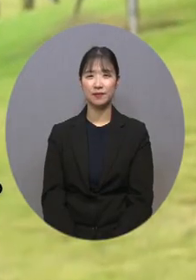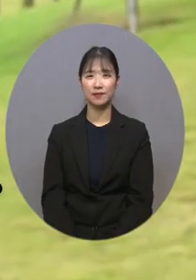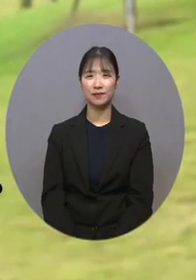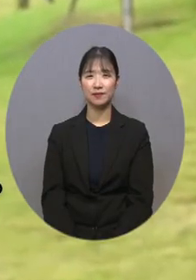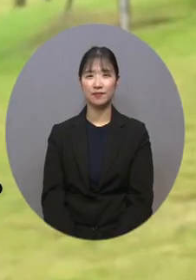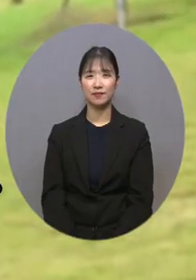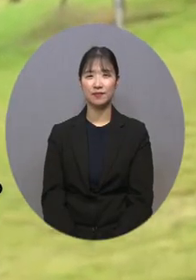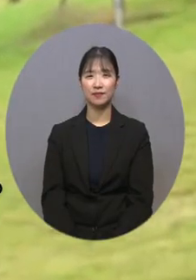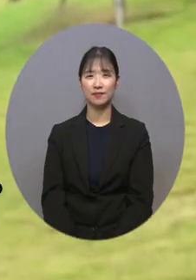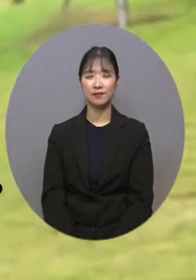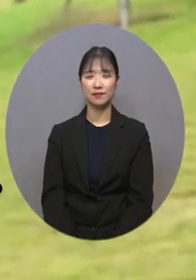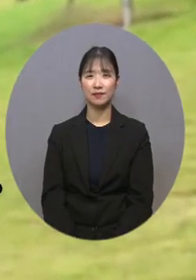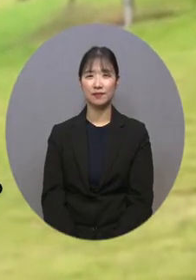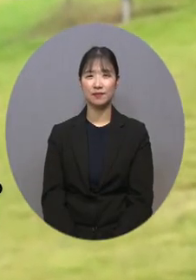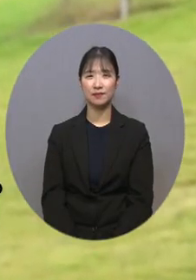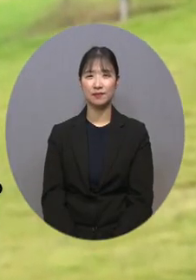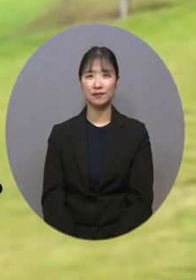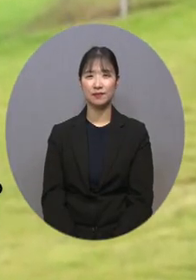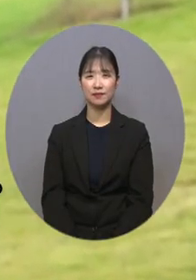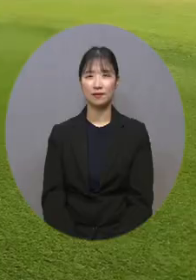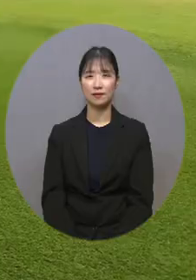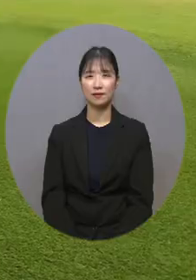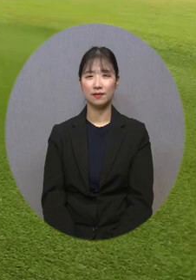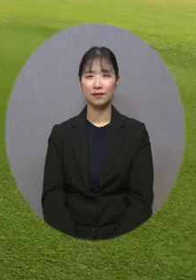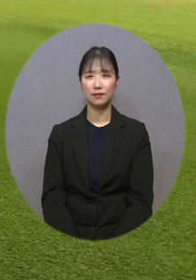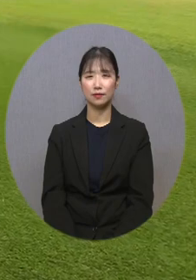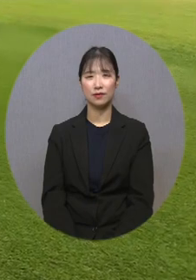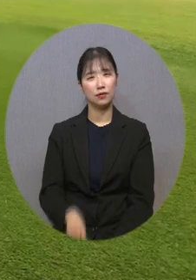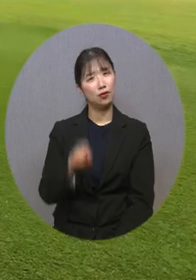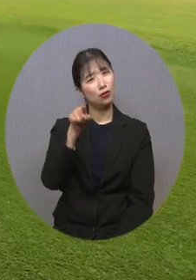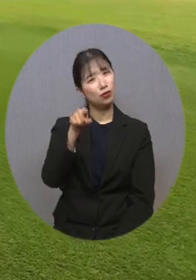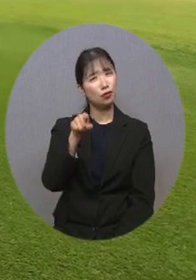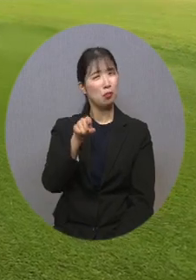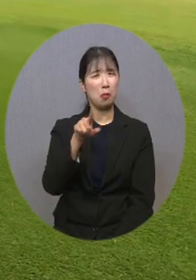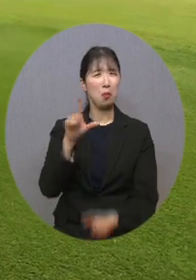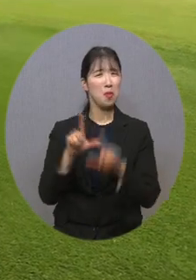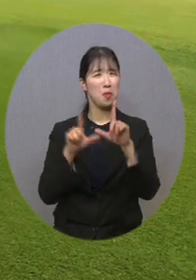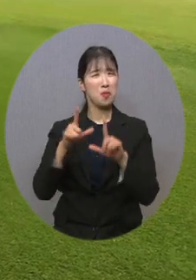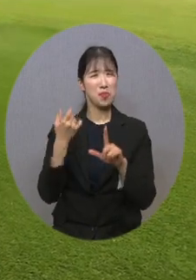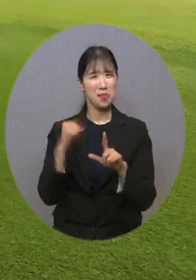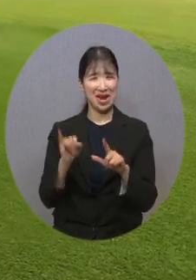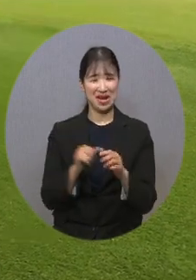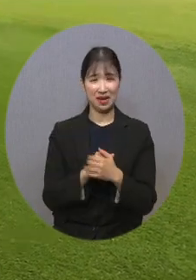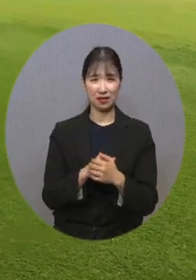오, 비싸게 만들었네. 이거 오각형인데? 오각형인데? 아, 했어요? 아니,